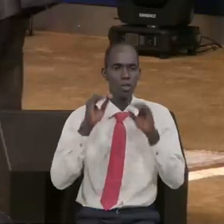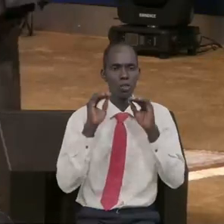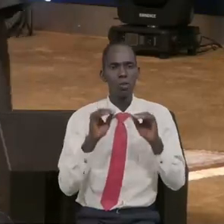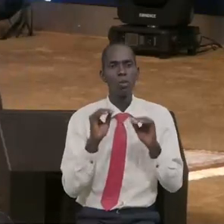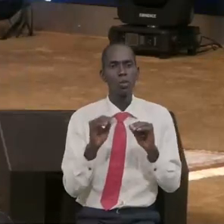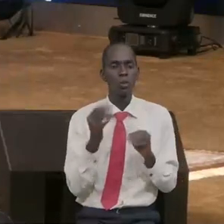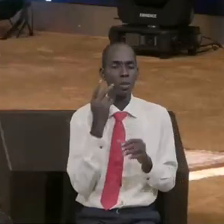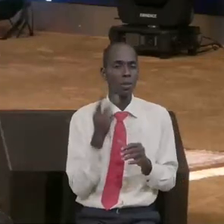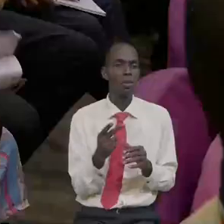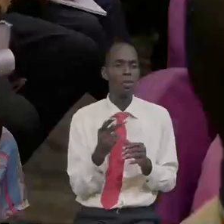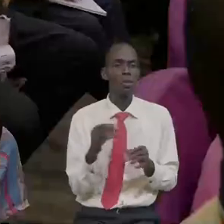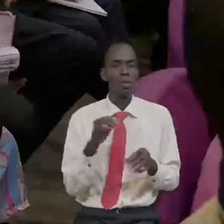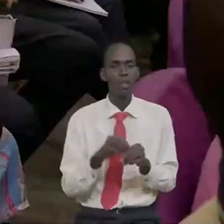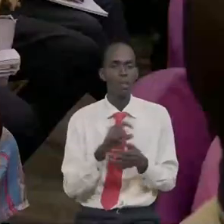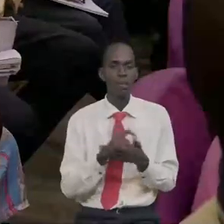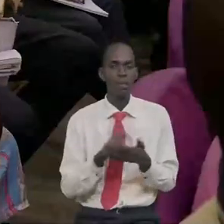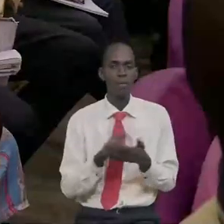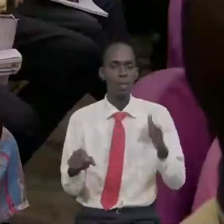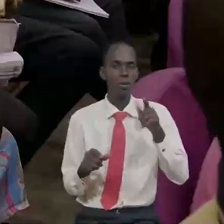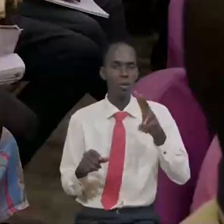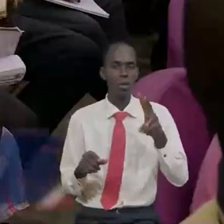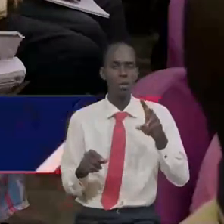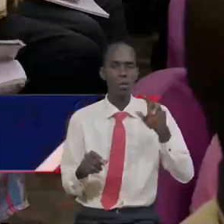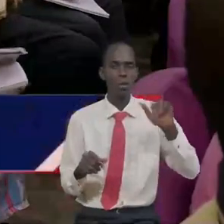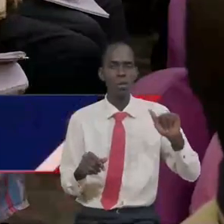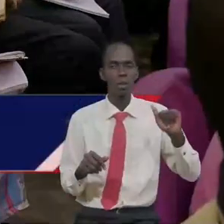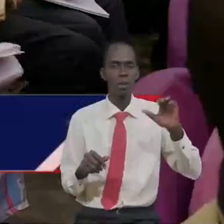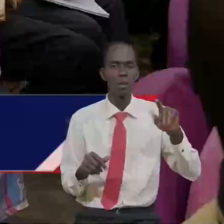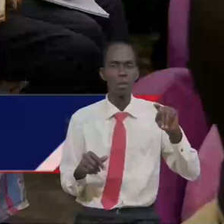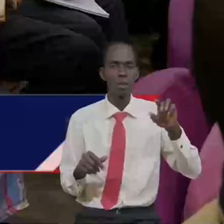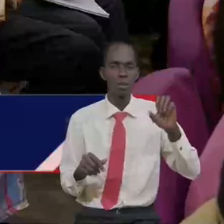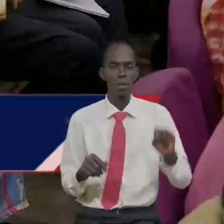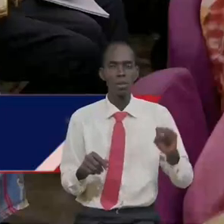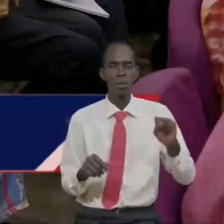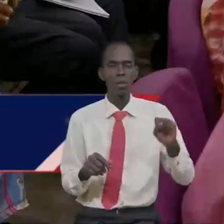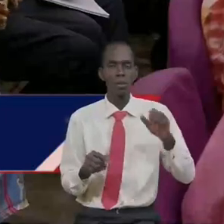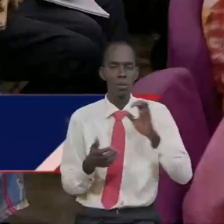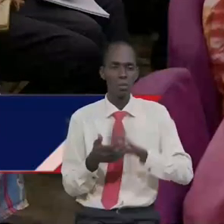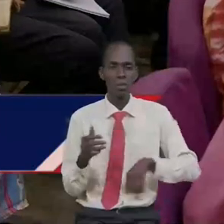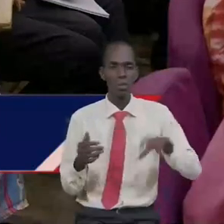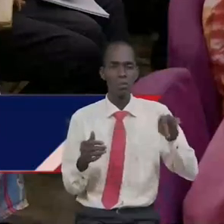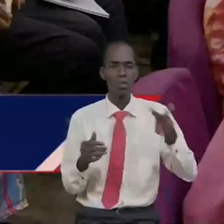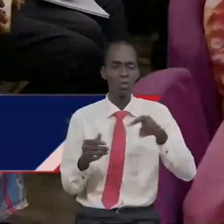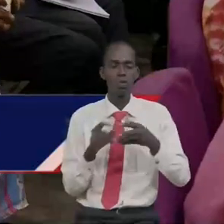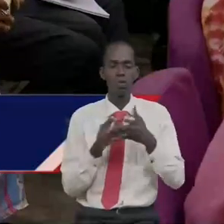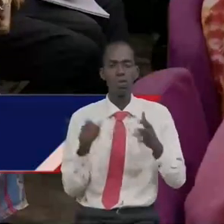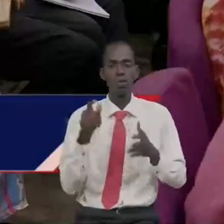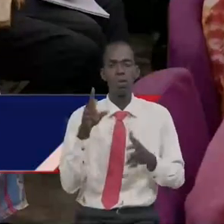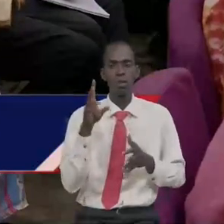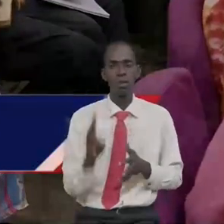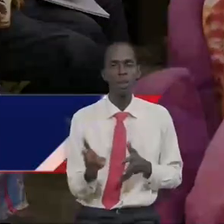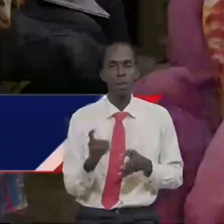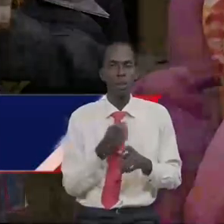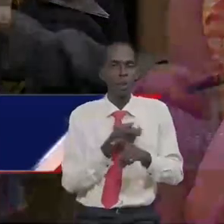Allons, Actes chapitre 26, l'objectif, la persécution